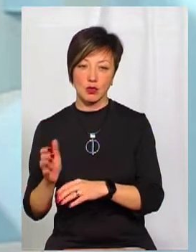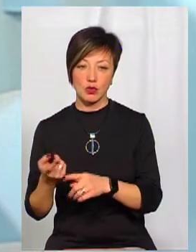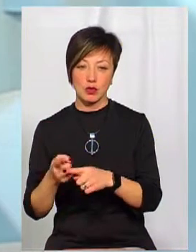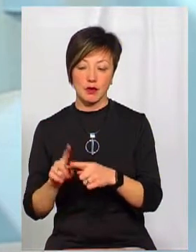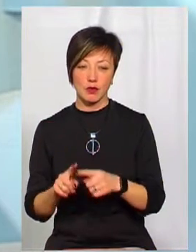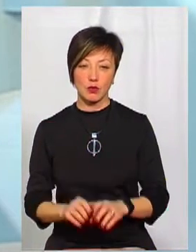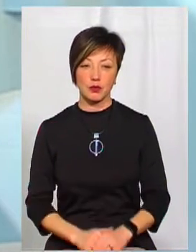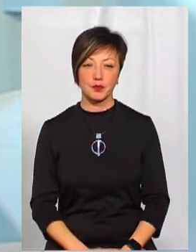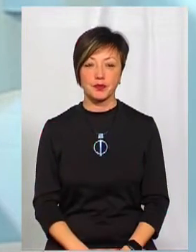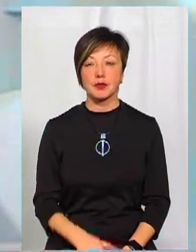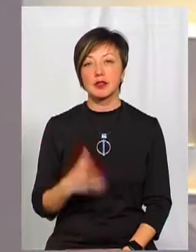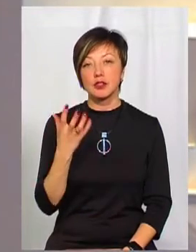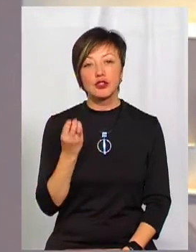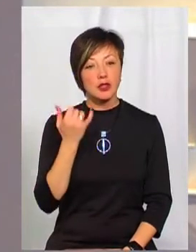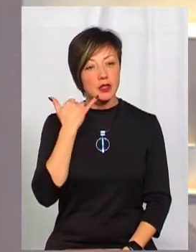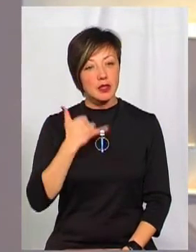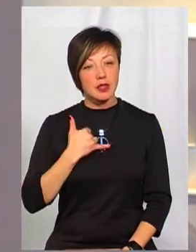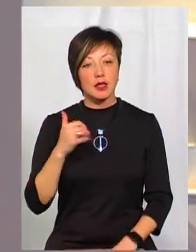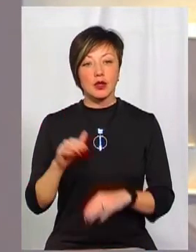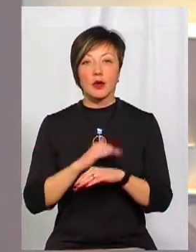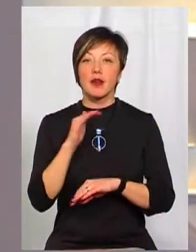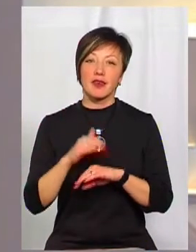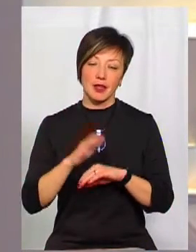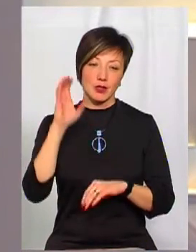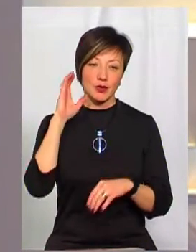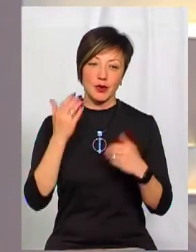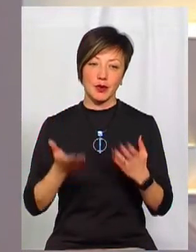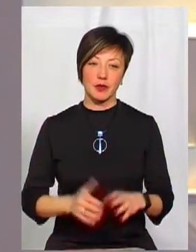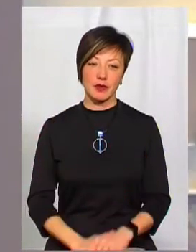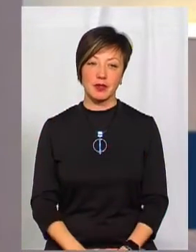його доставку. Маємо ще телефонний дзвінок. Добрий вечір, слухаємо вас.